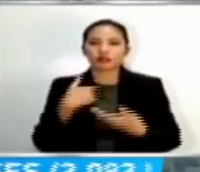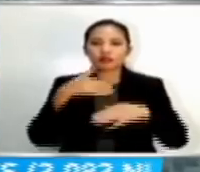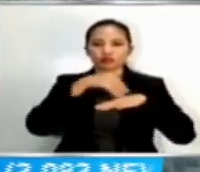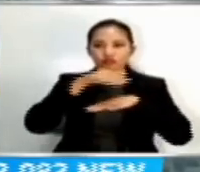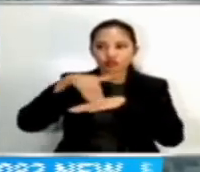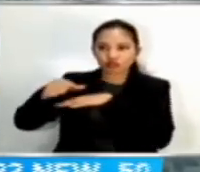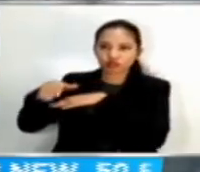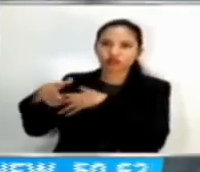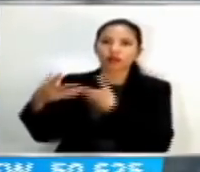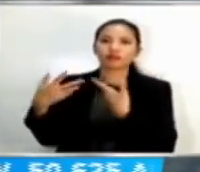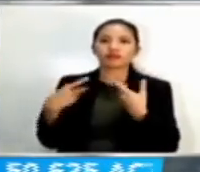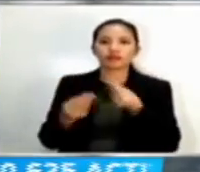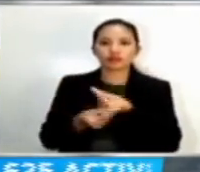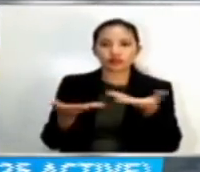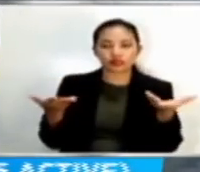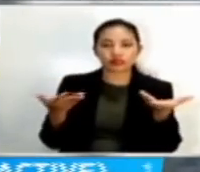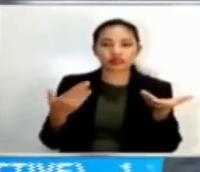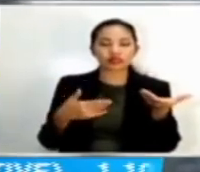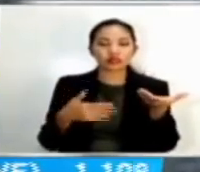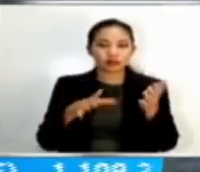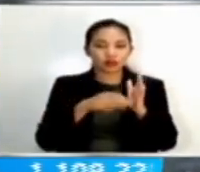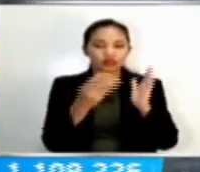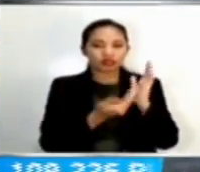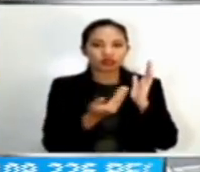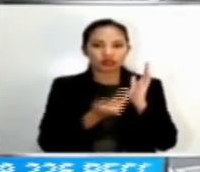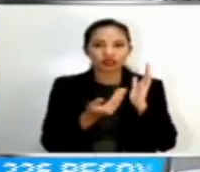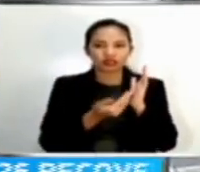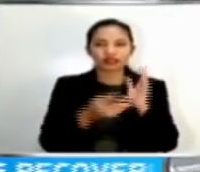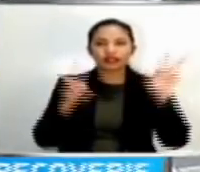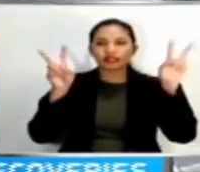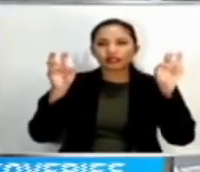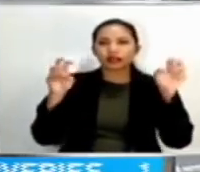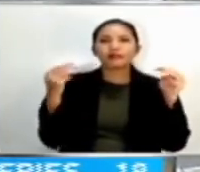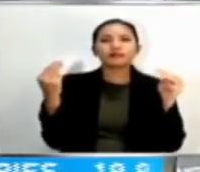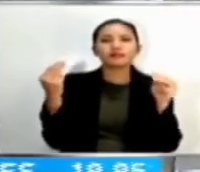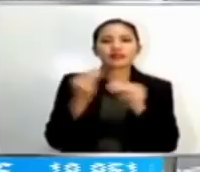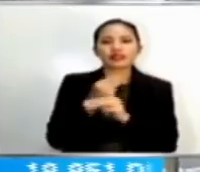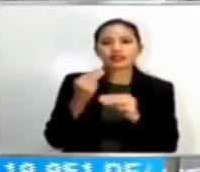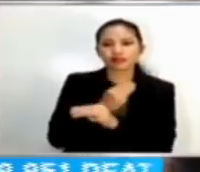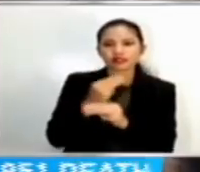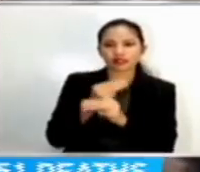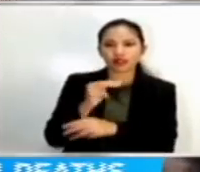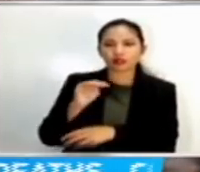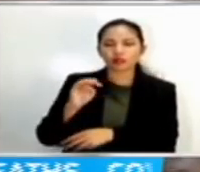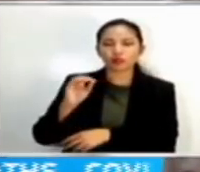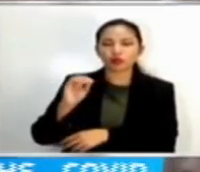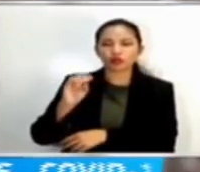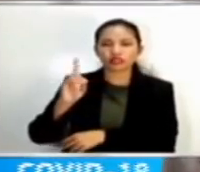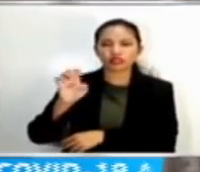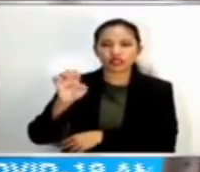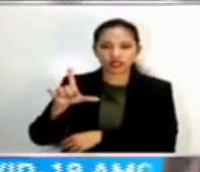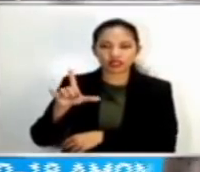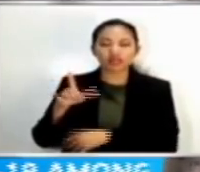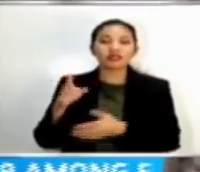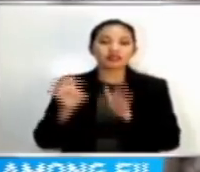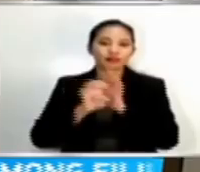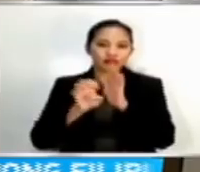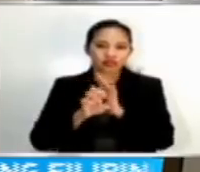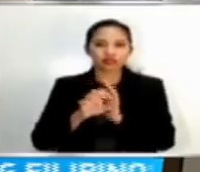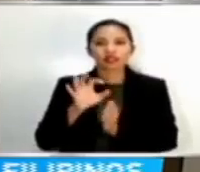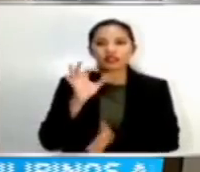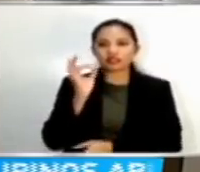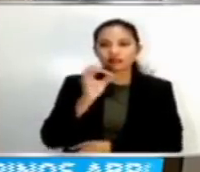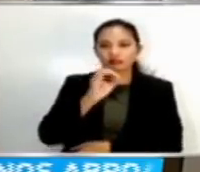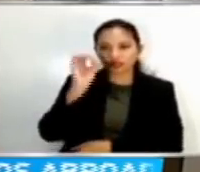doon sa study niya, it's a mathematical model. Based doon sa study, 90% i-allocate sa NCR. Although, yun nga, naman yan,